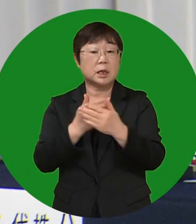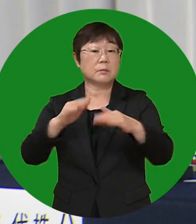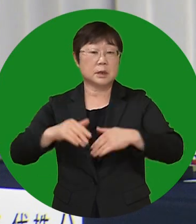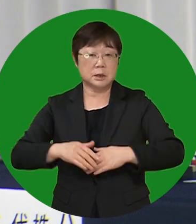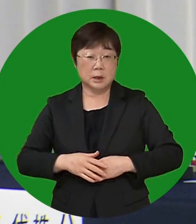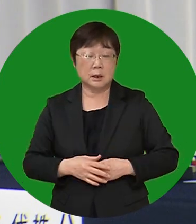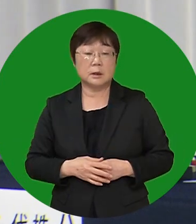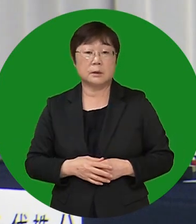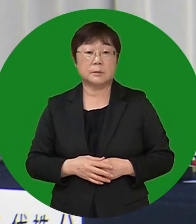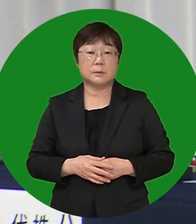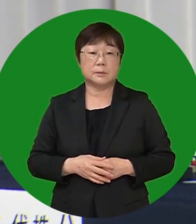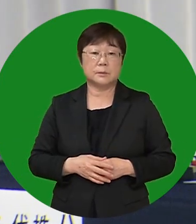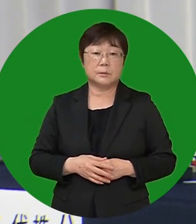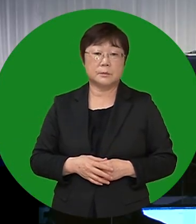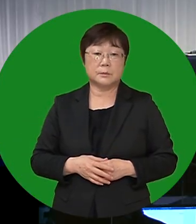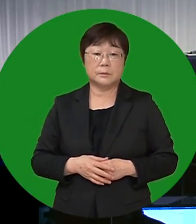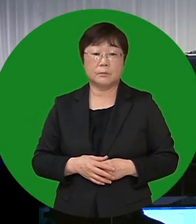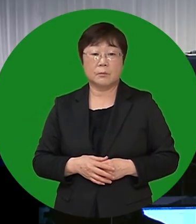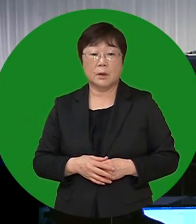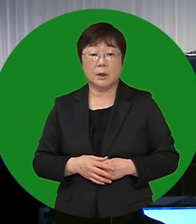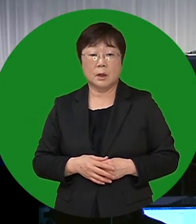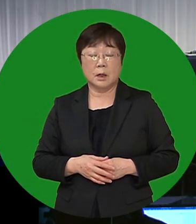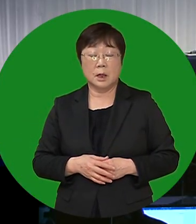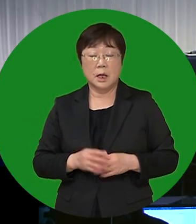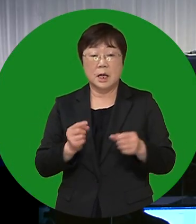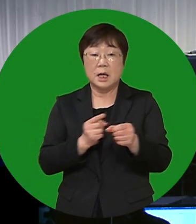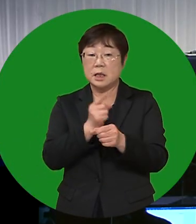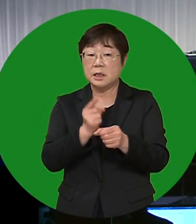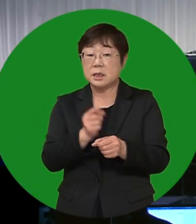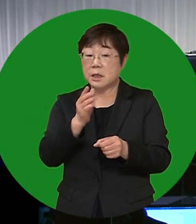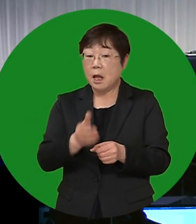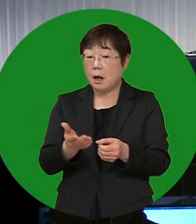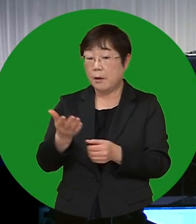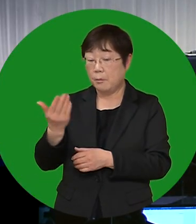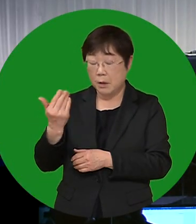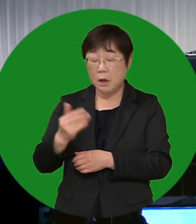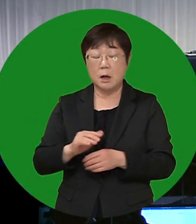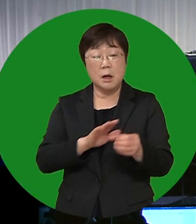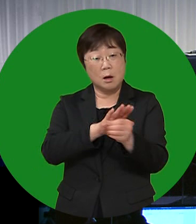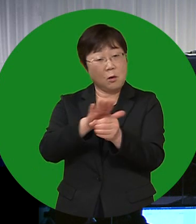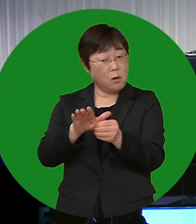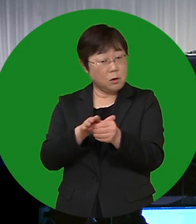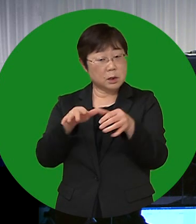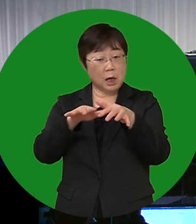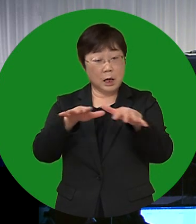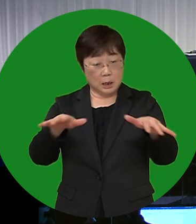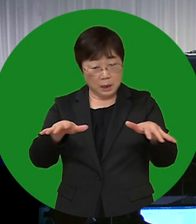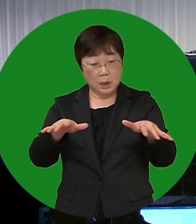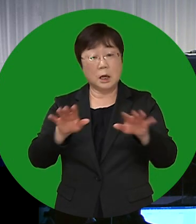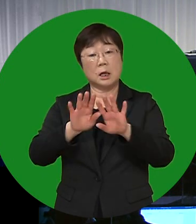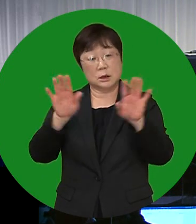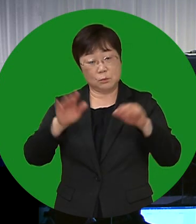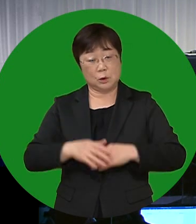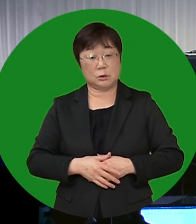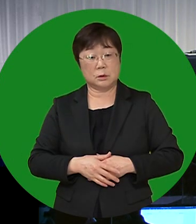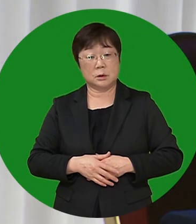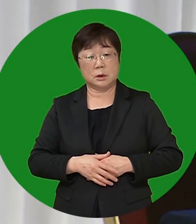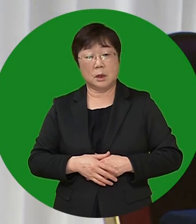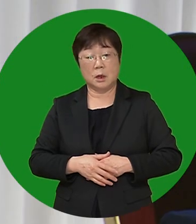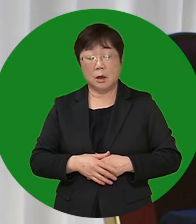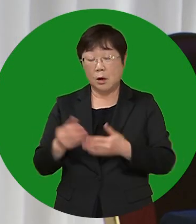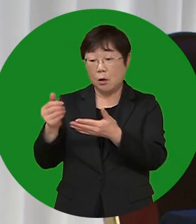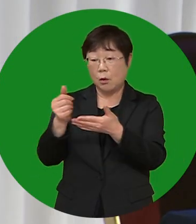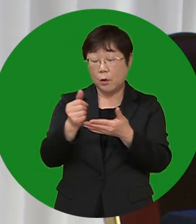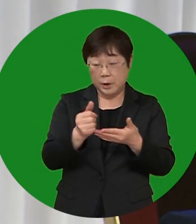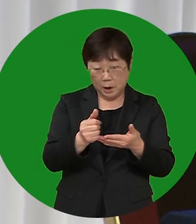になりましたそして1年半前頃なぁが始まりましたお